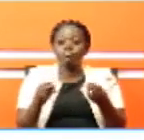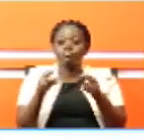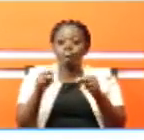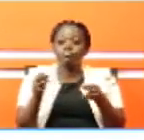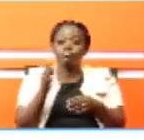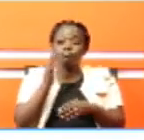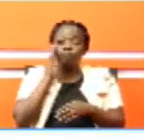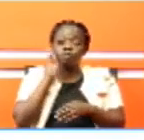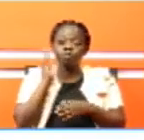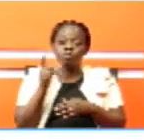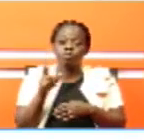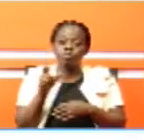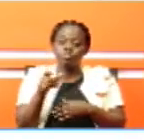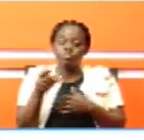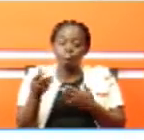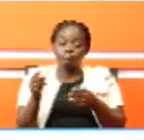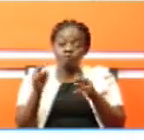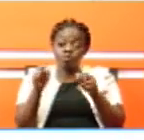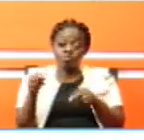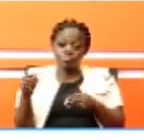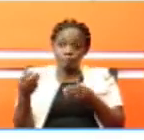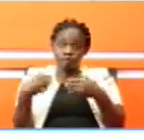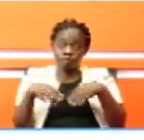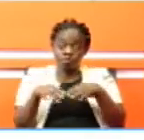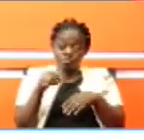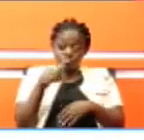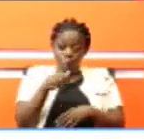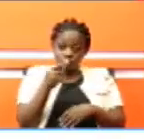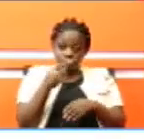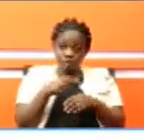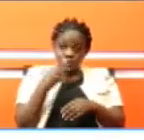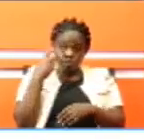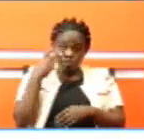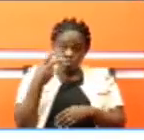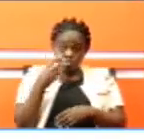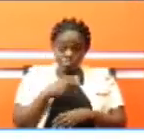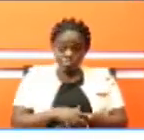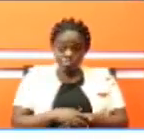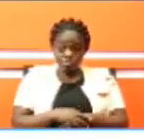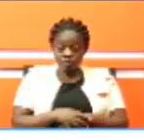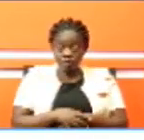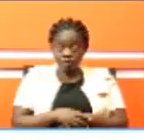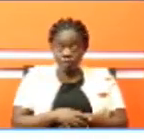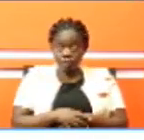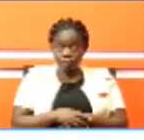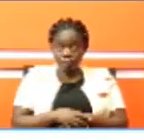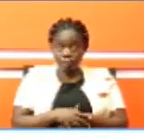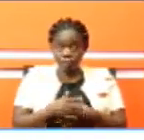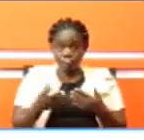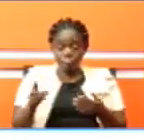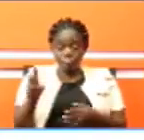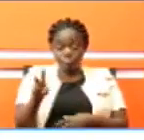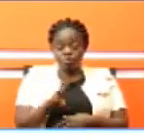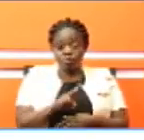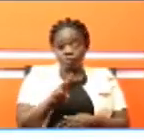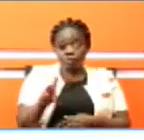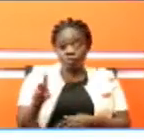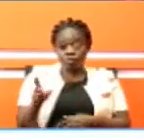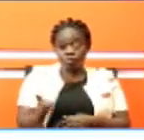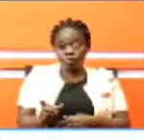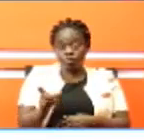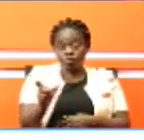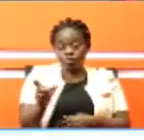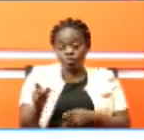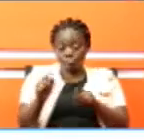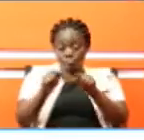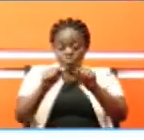muzungu kataala ke yateekamu nga tekalina mugaso buli lw'olaba akataala naddala akataala kaba kali mu ngeri ya battery oba kali ka ngeri ya